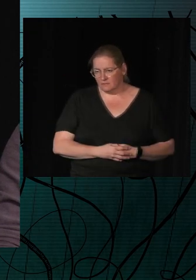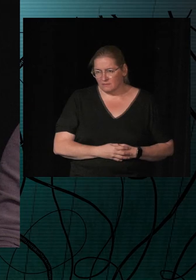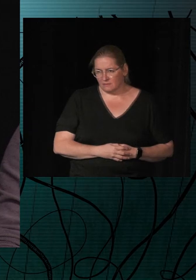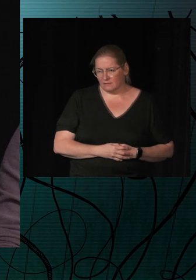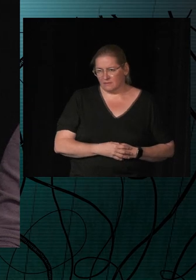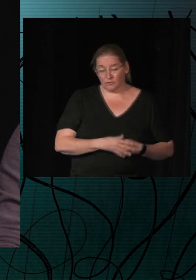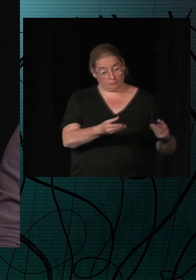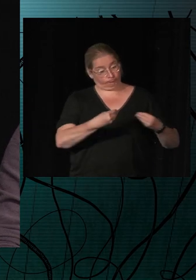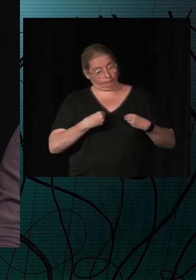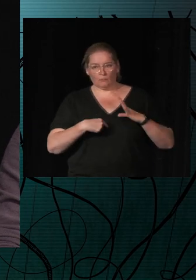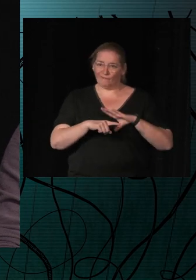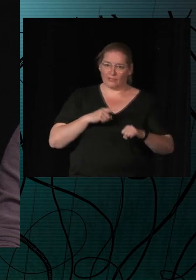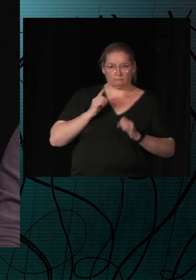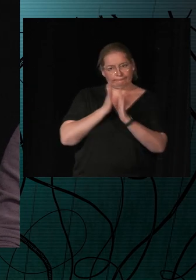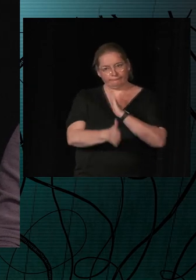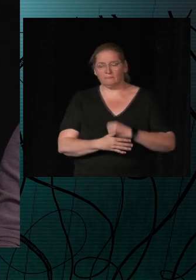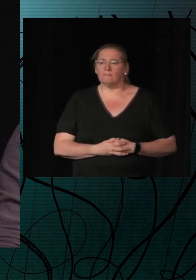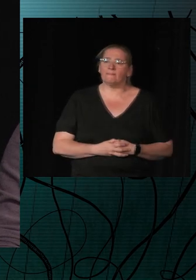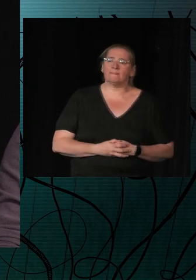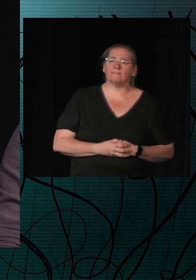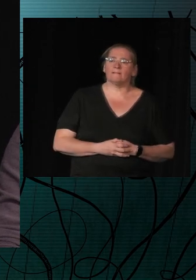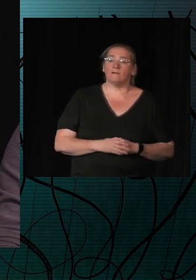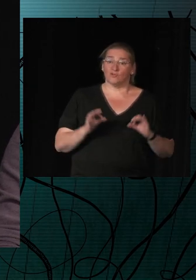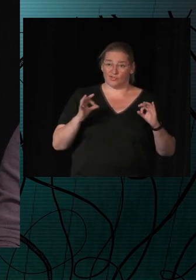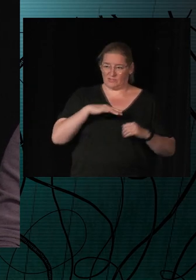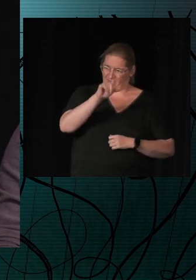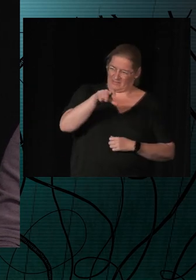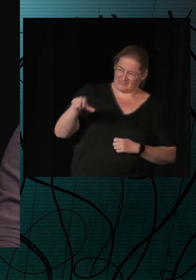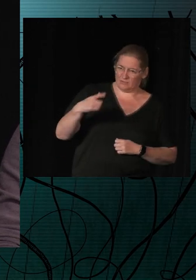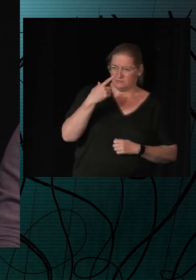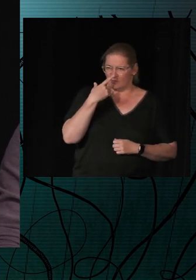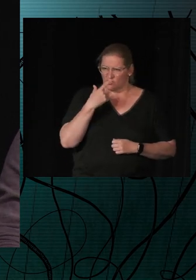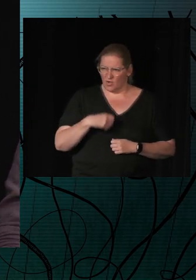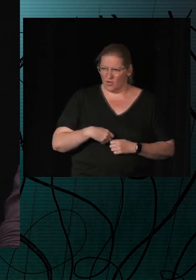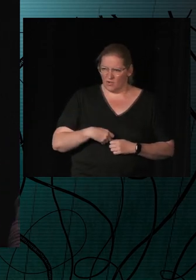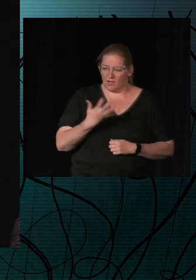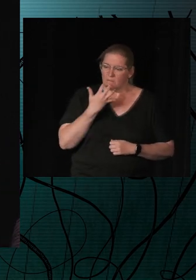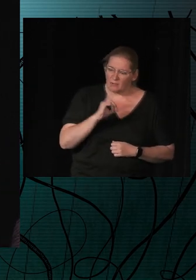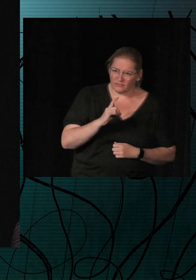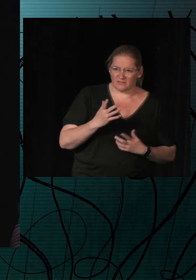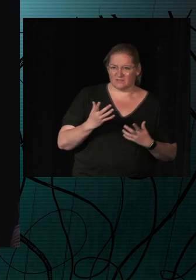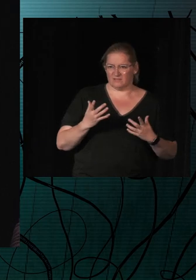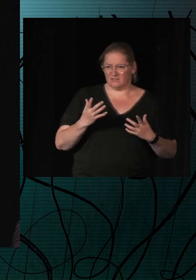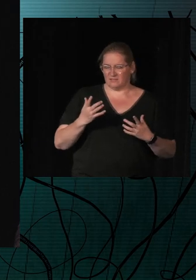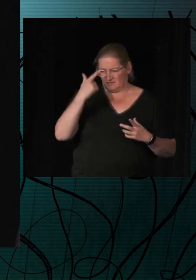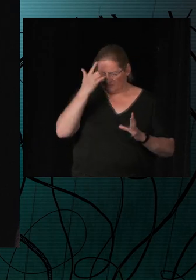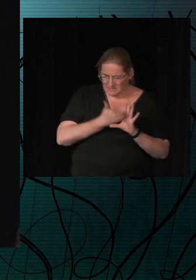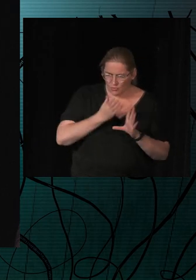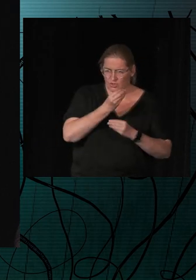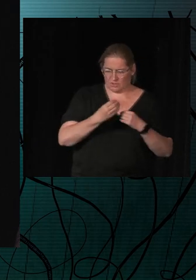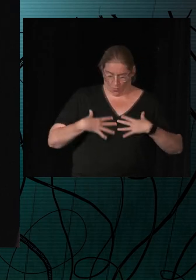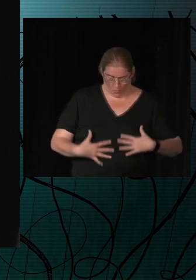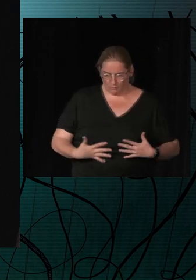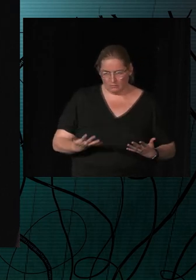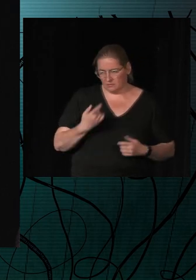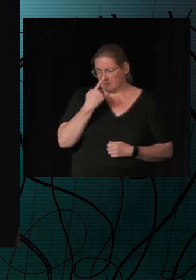une partie de ces personnes qui ne qui n'ont pas envie qui ne se sentent pas d jouer même qui physiquement enfin voilà ou psychologiquement c'est très difficile